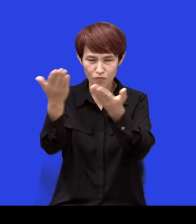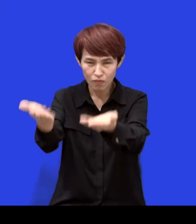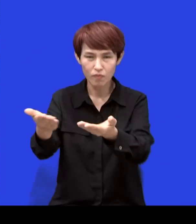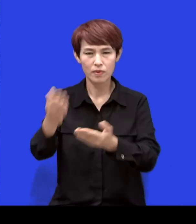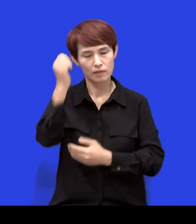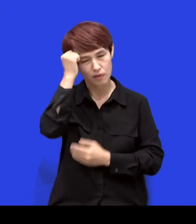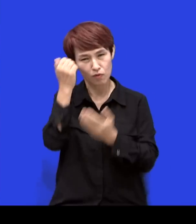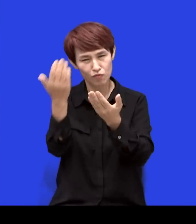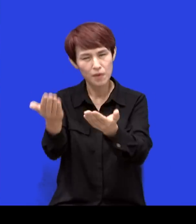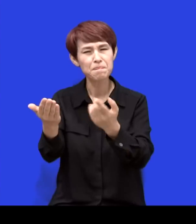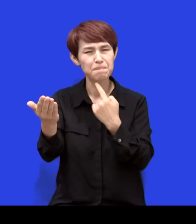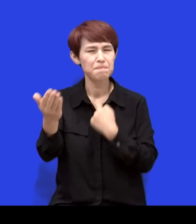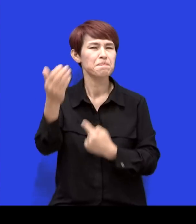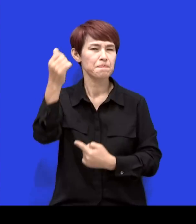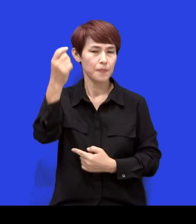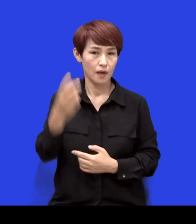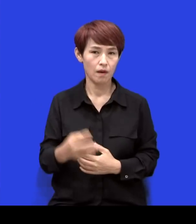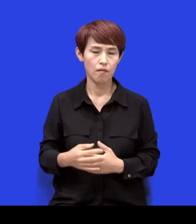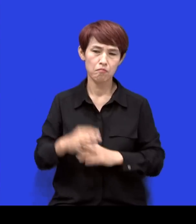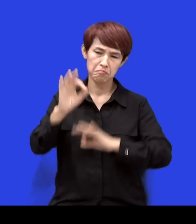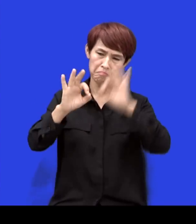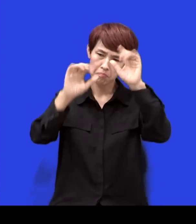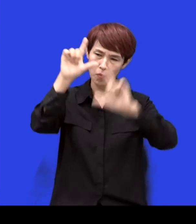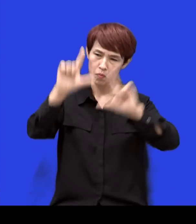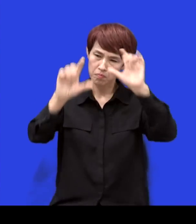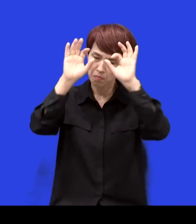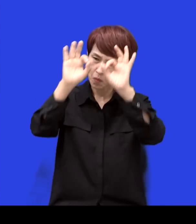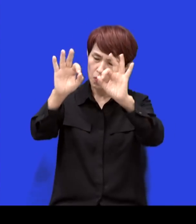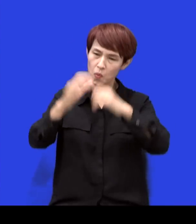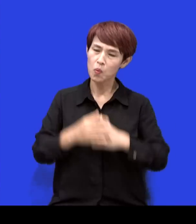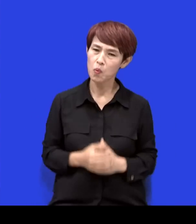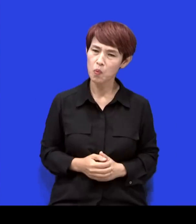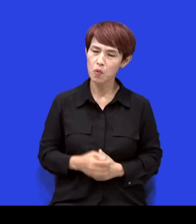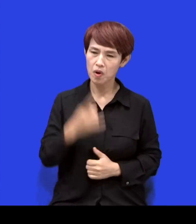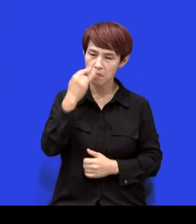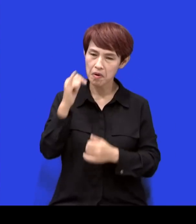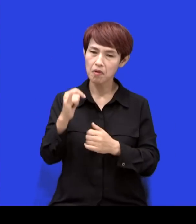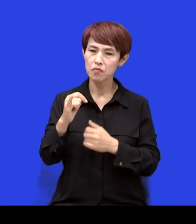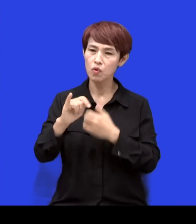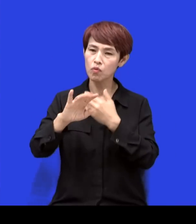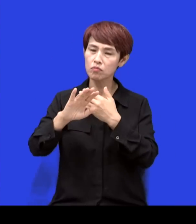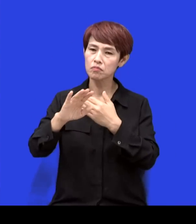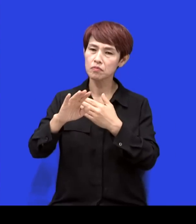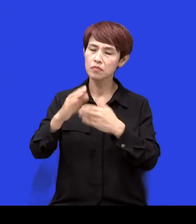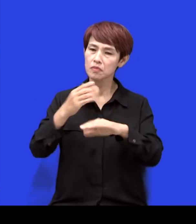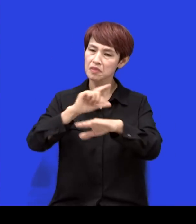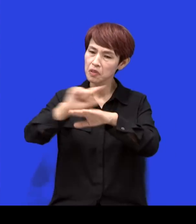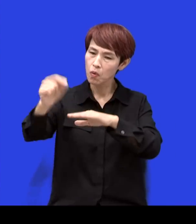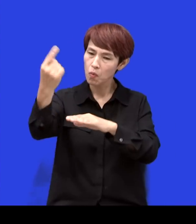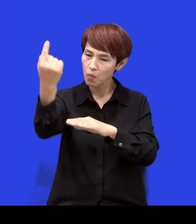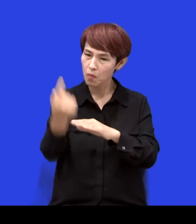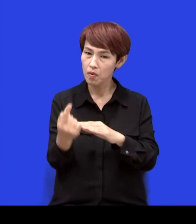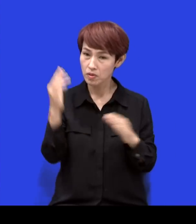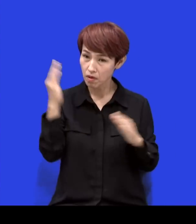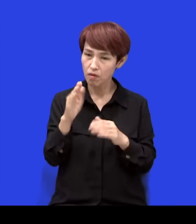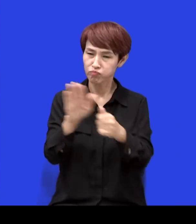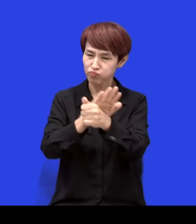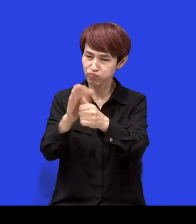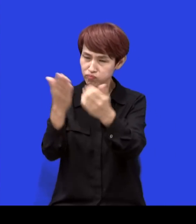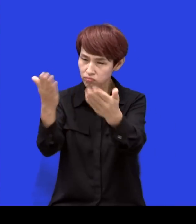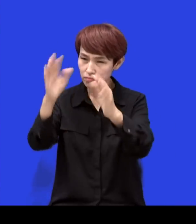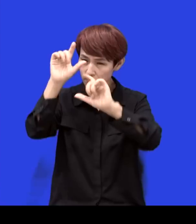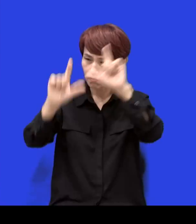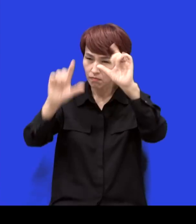뭐 이랬어요. 그래서 네. 그런 것들이 어머니 호의가 저는 항상 신기하고 예. 예, 고맙게 보였고 그리고 그게 이제